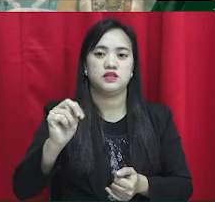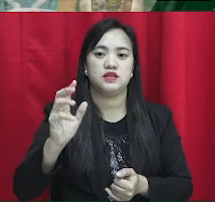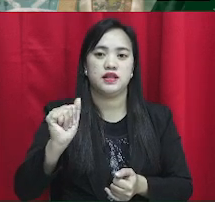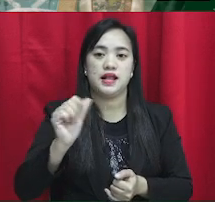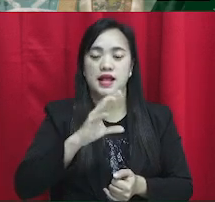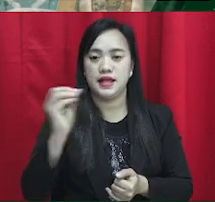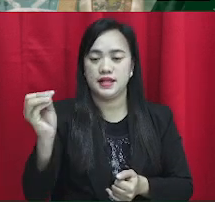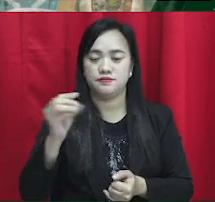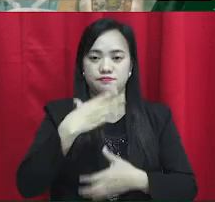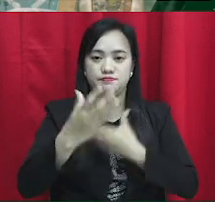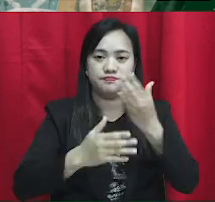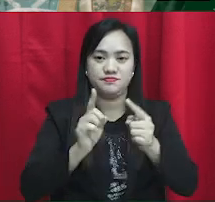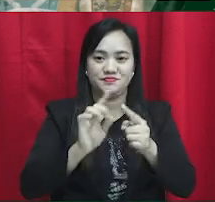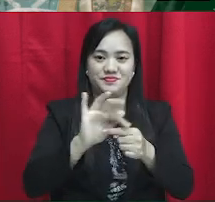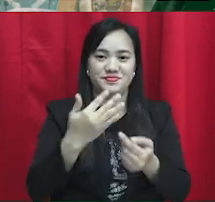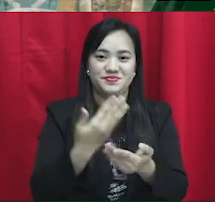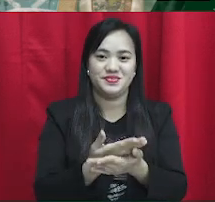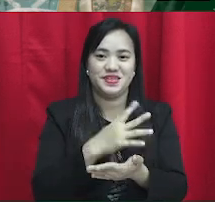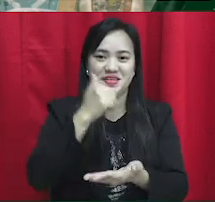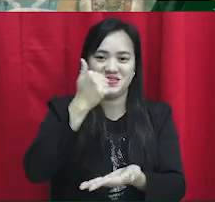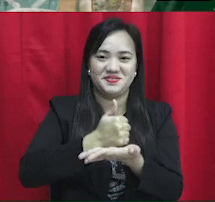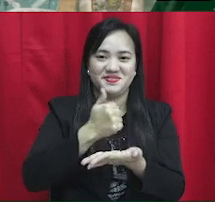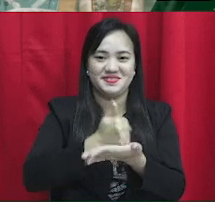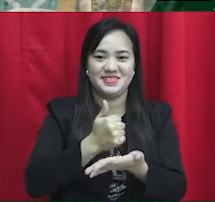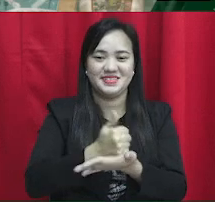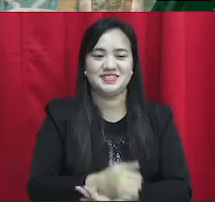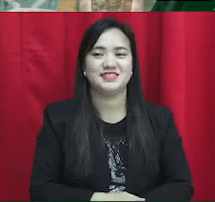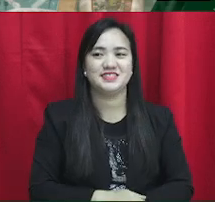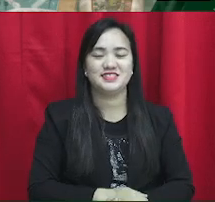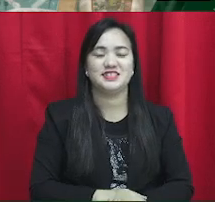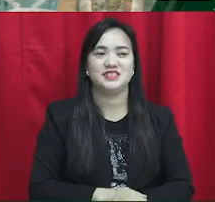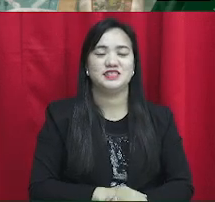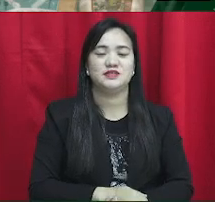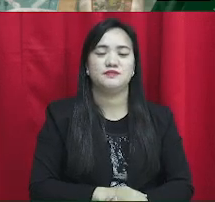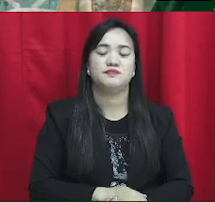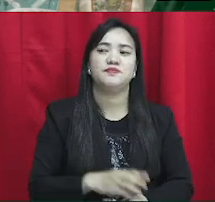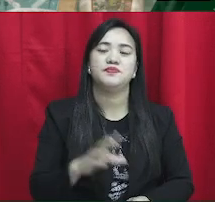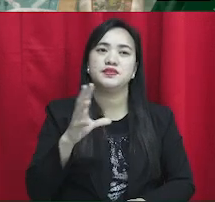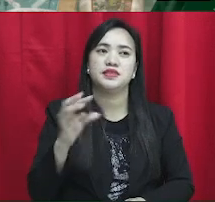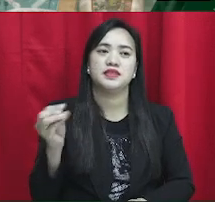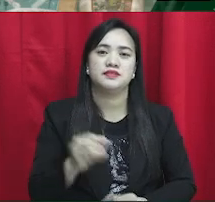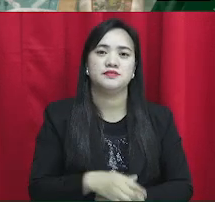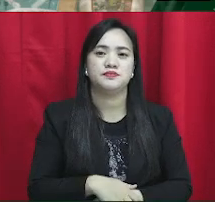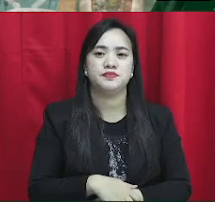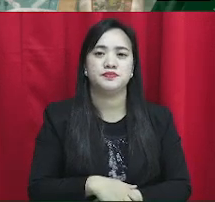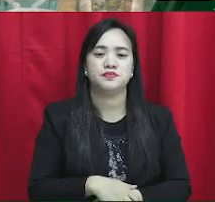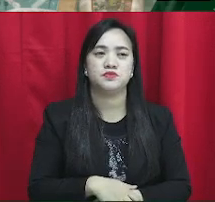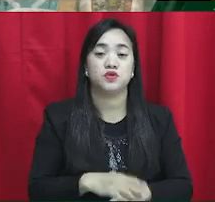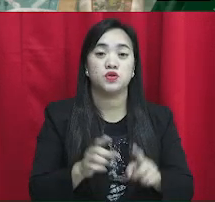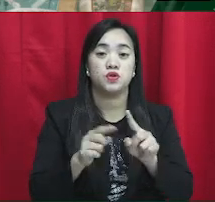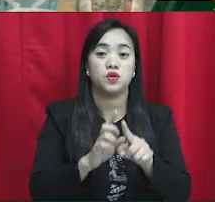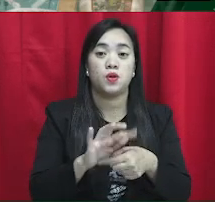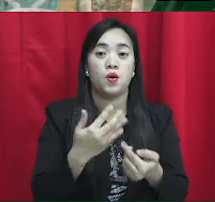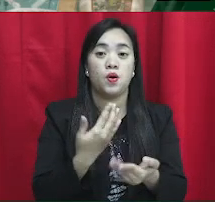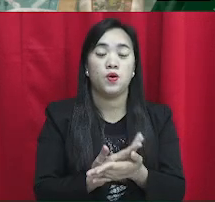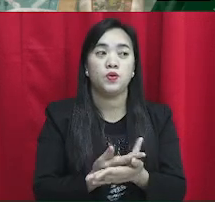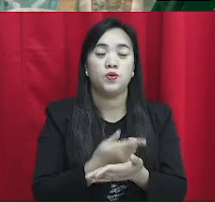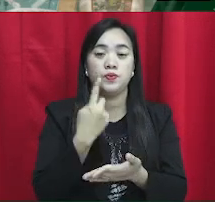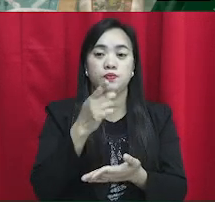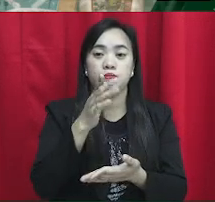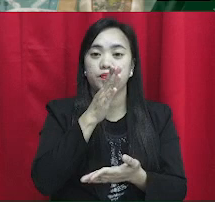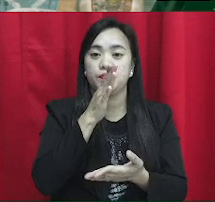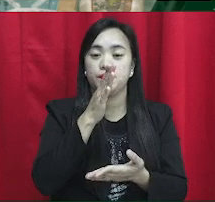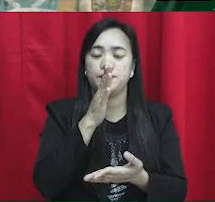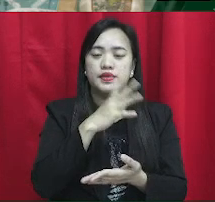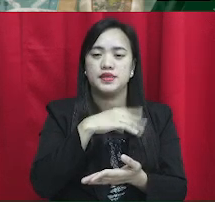Chona. Shout-out po sa inyo. Amen, amen. Alright. And of course, sa mga kapatiran natin, again, sa mga mothers and nandiyan,